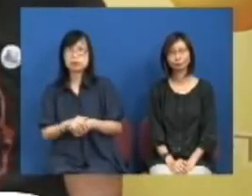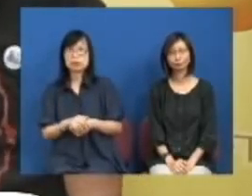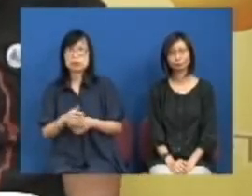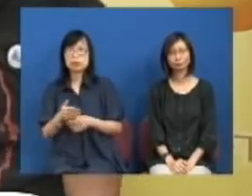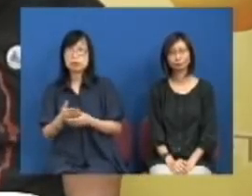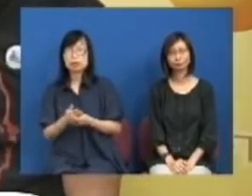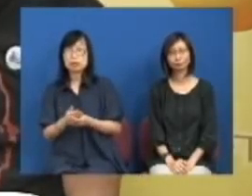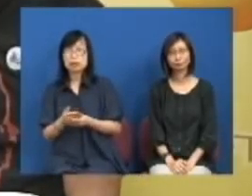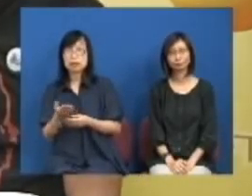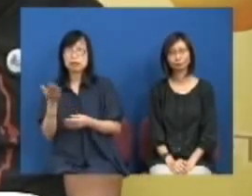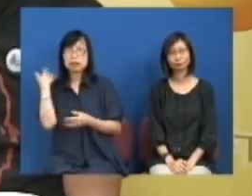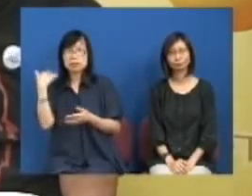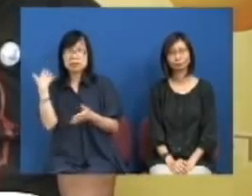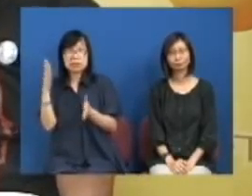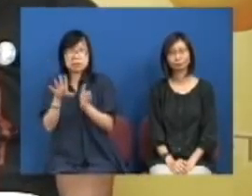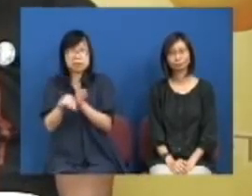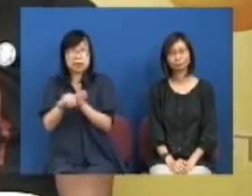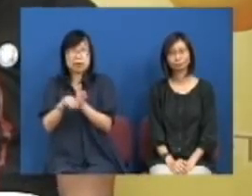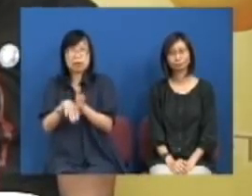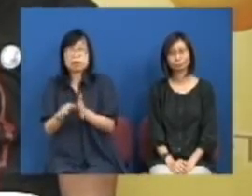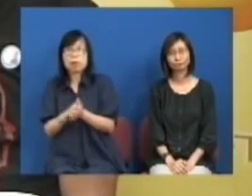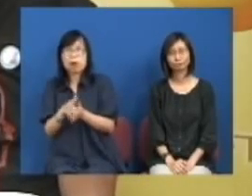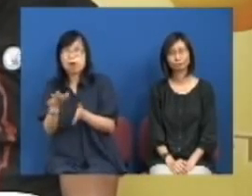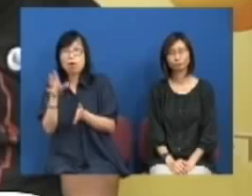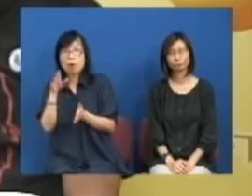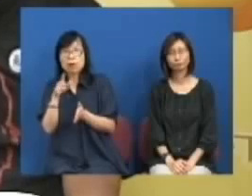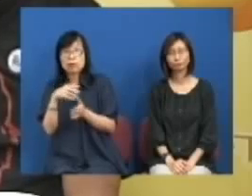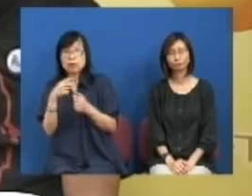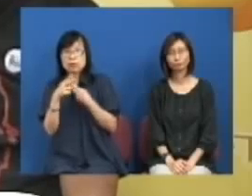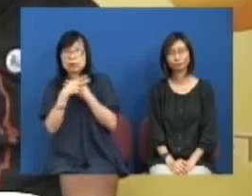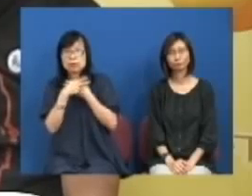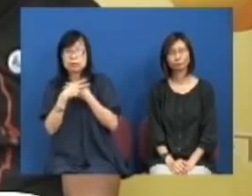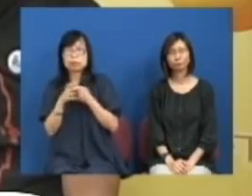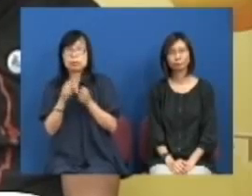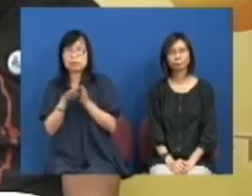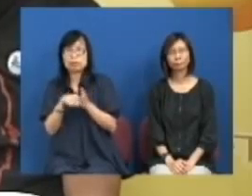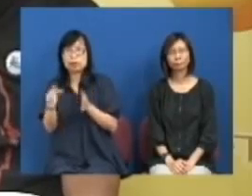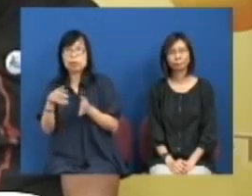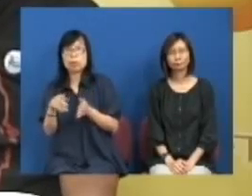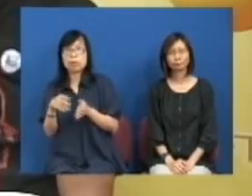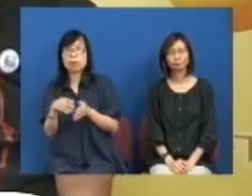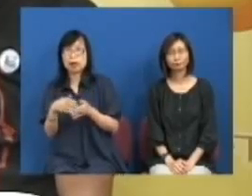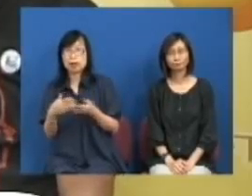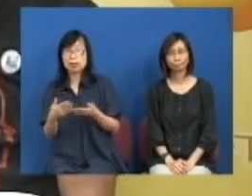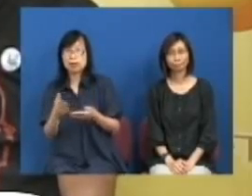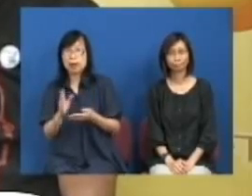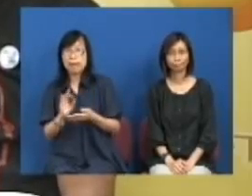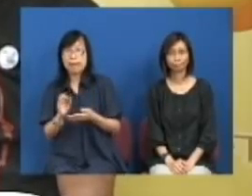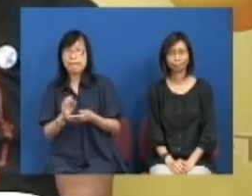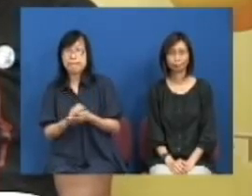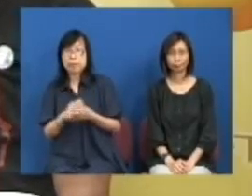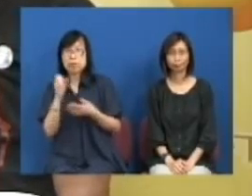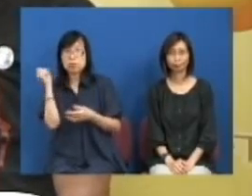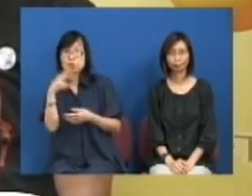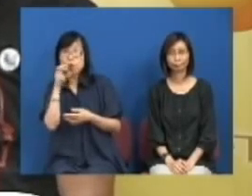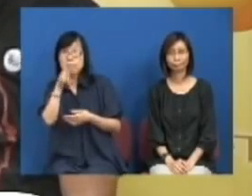非常之狡猾啦。咁其實佢係就話我、下一任特首一定要做噶啦，因為呢個係個義務嚟嘅，係咪啊？亦都唔係洪水猛獸。咁再問